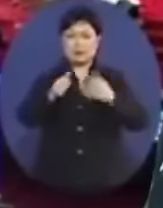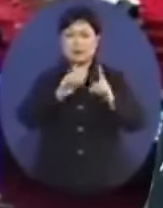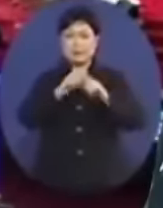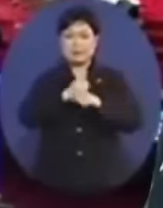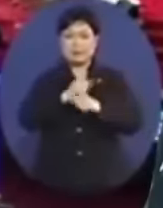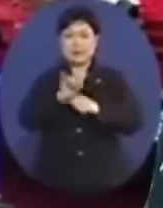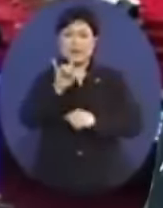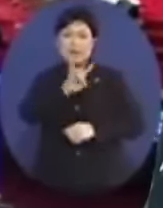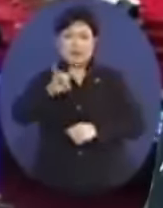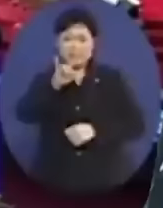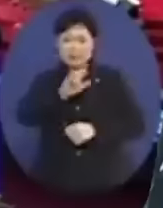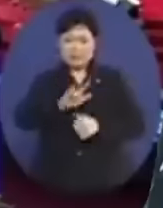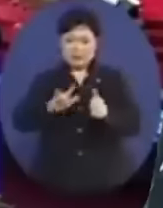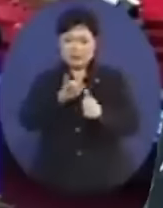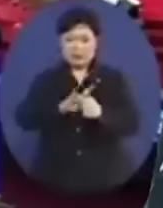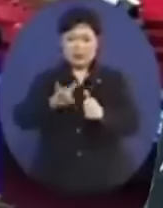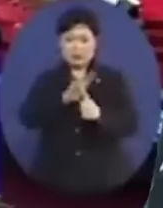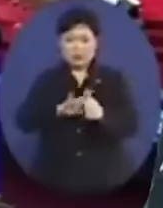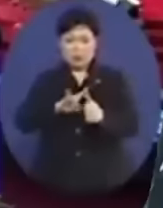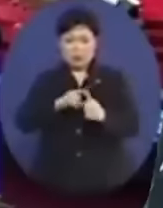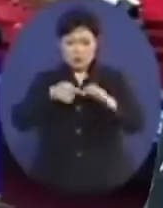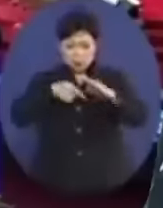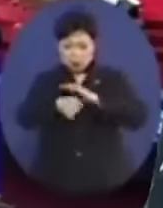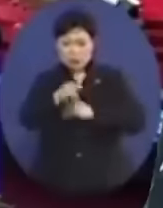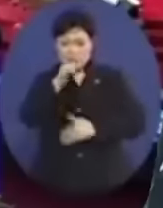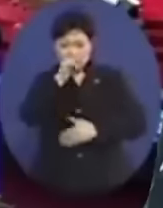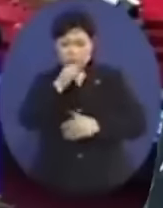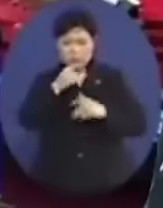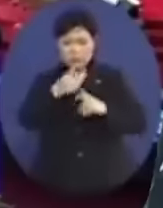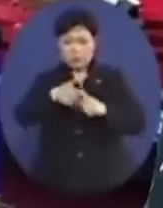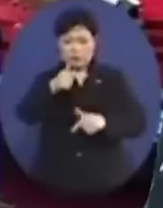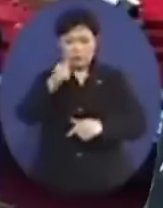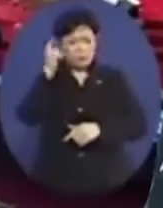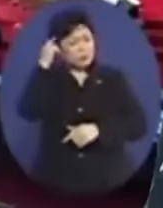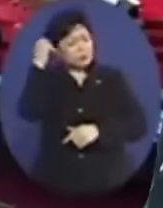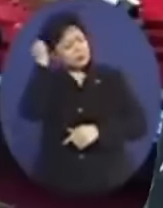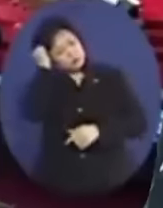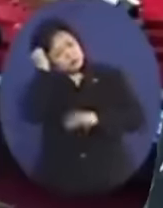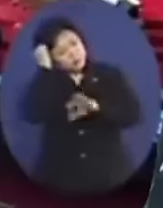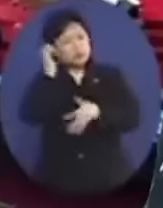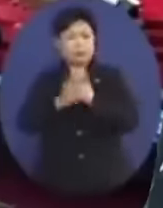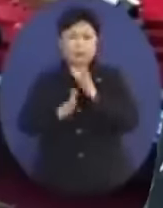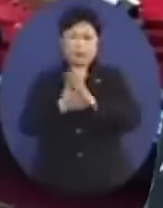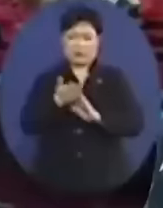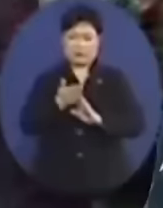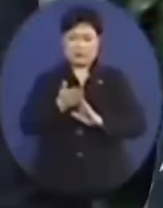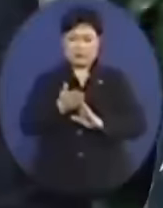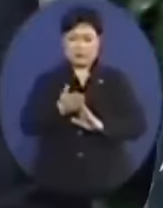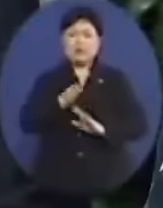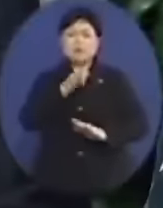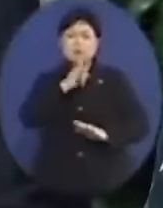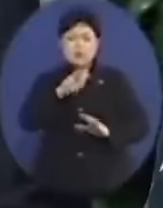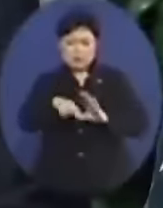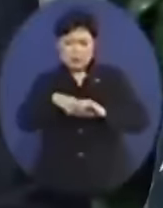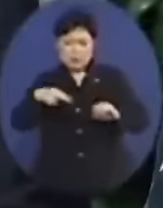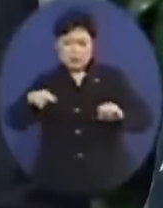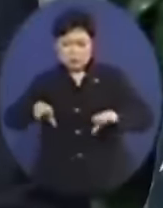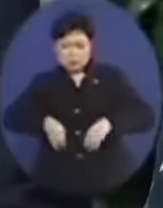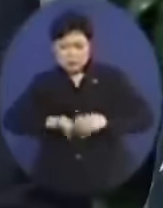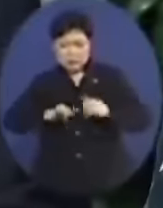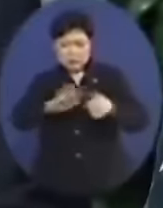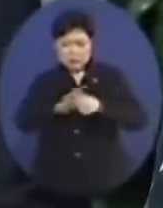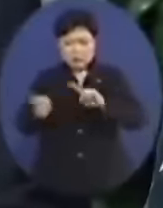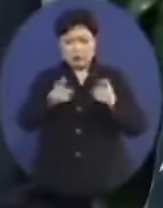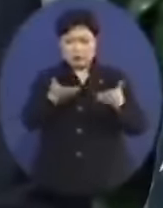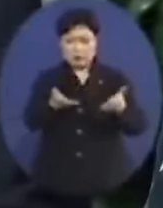있도 거치가 있을때 인자는 머리 둘 곳이 없다 하시더이 가난하고 헐벗고 굶주린 사람을 치료해 주었으나 아무도